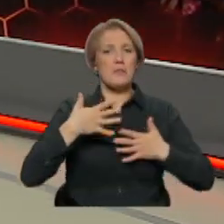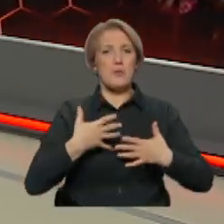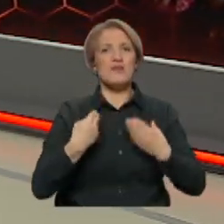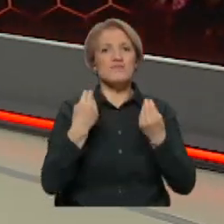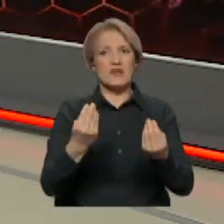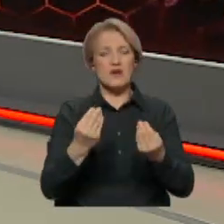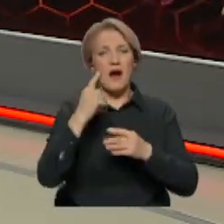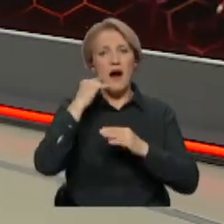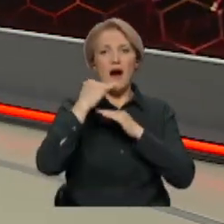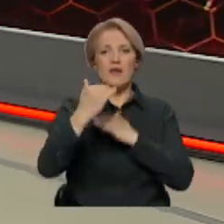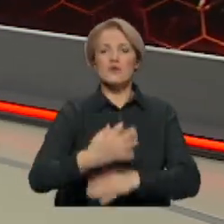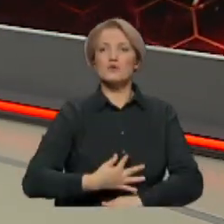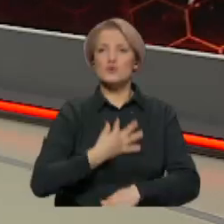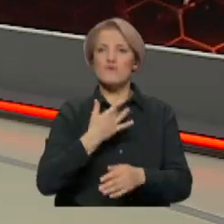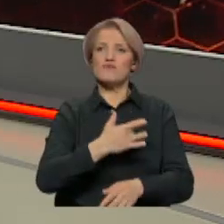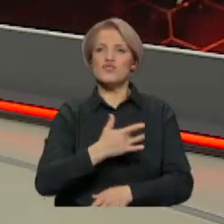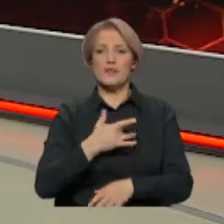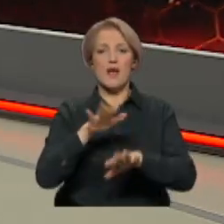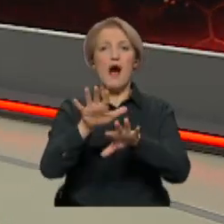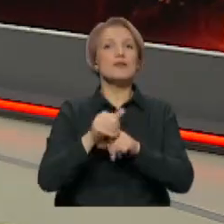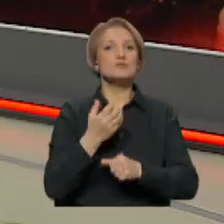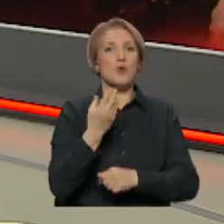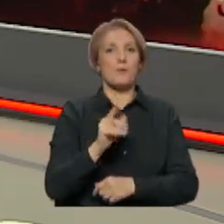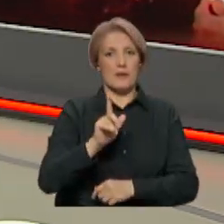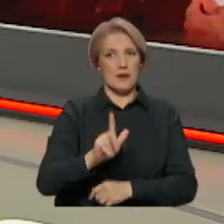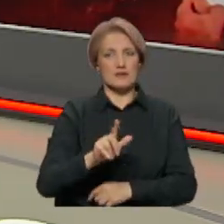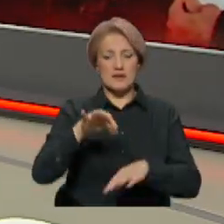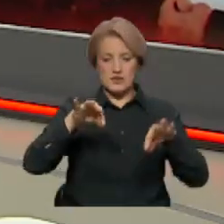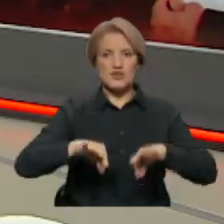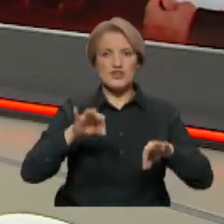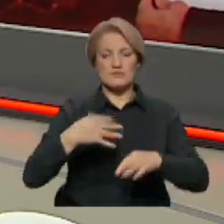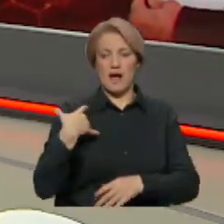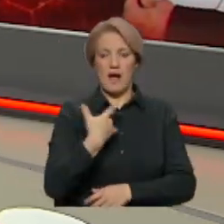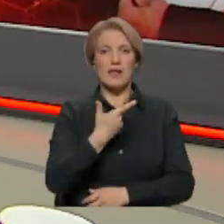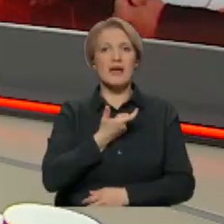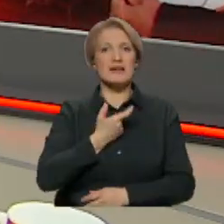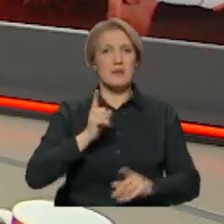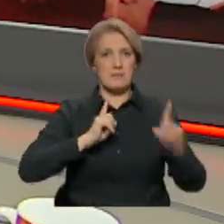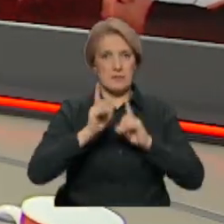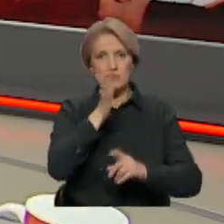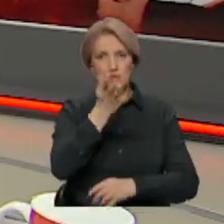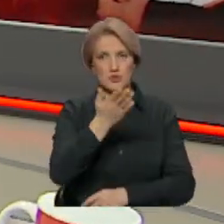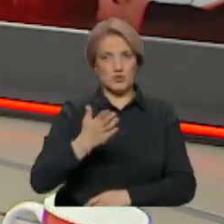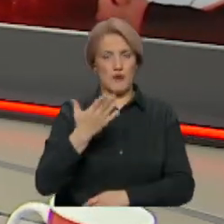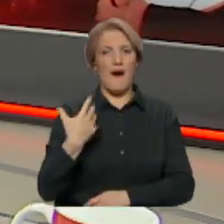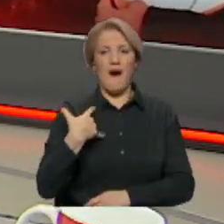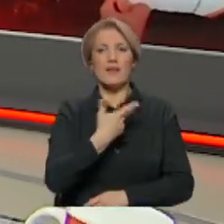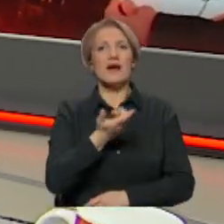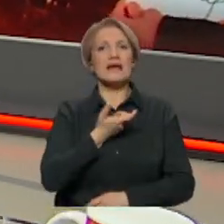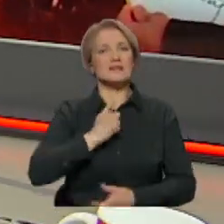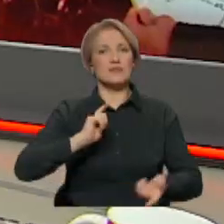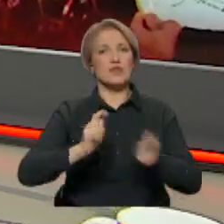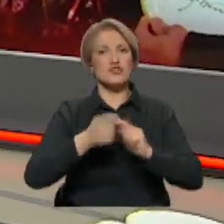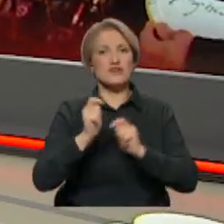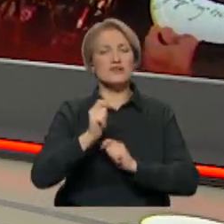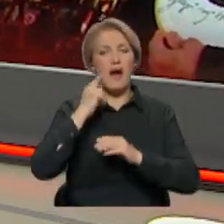ülküler halkın ruh ve vicdanından alınmış olmalı. Şimdi Anayasa Mahkemesi'nde biliyorsunuz anayasada değişiklik filan,